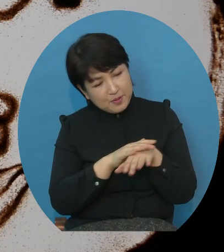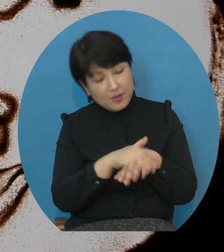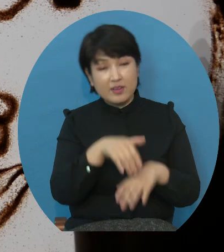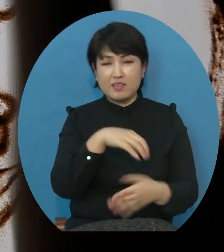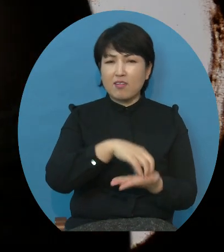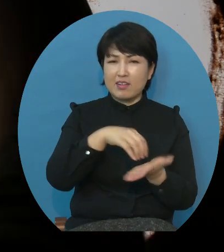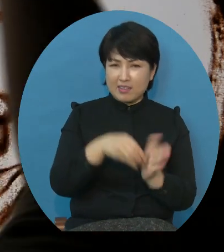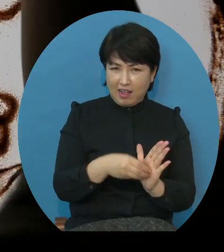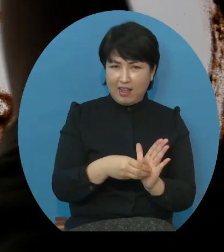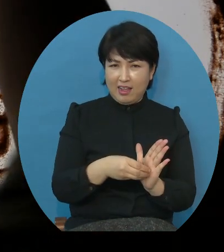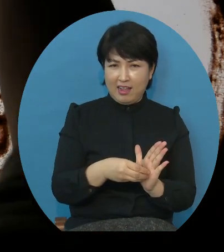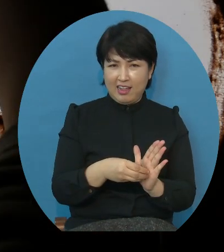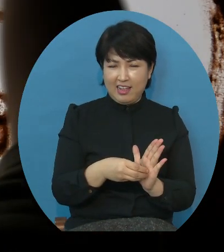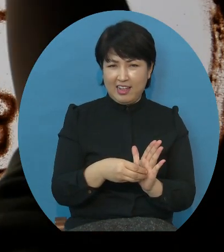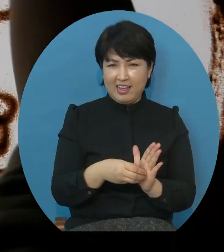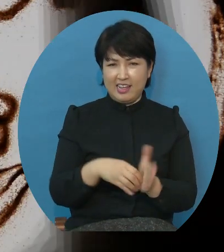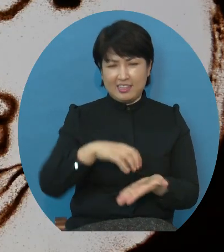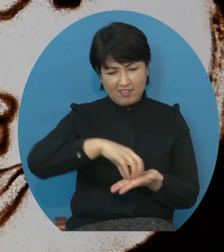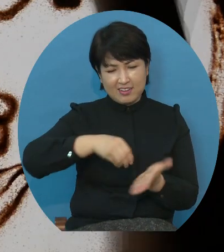적당히 해야지